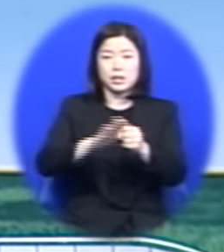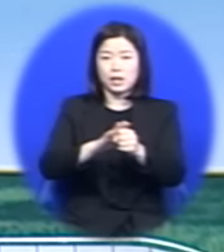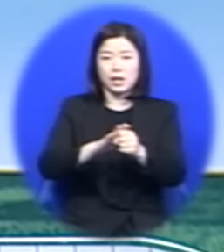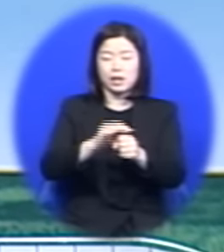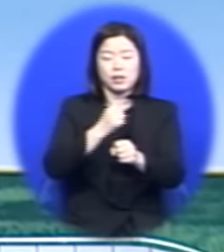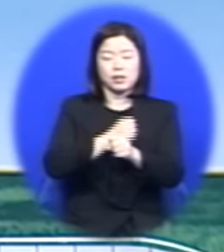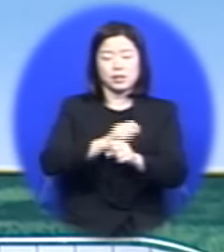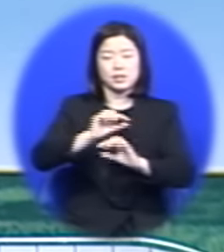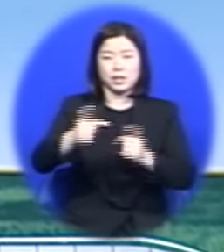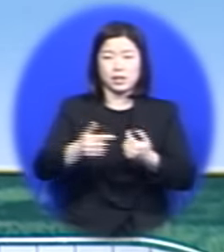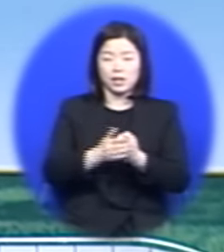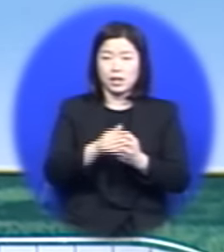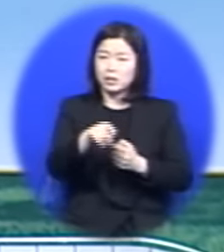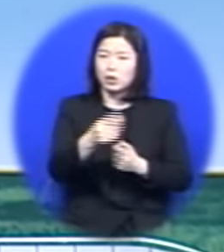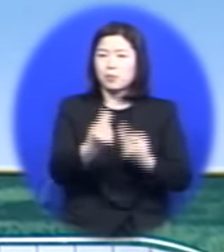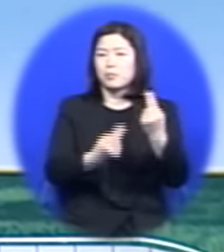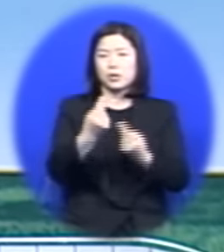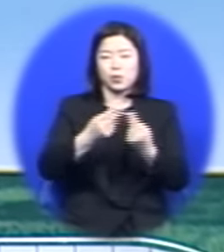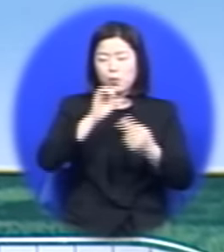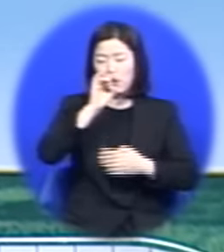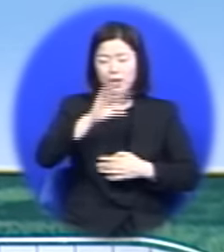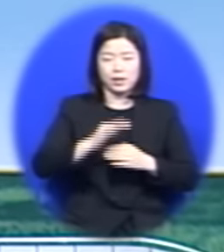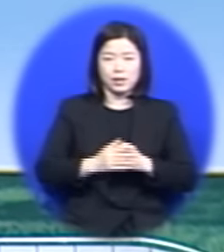그건 비교가 안 되는 거예요.